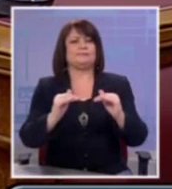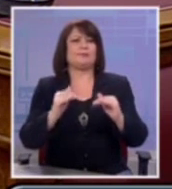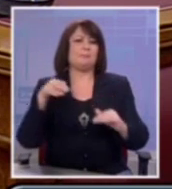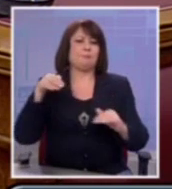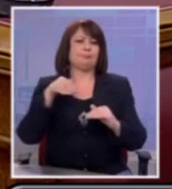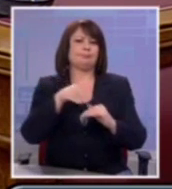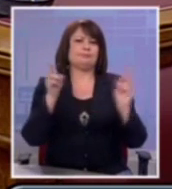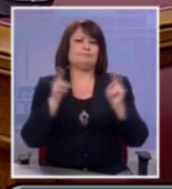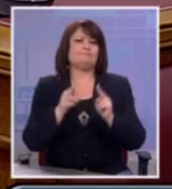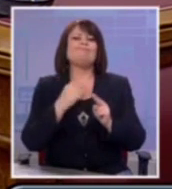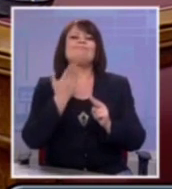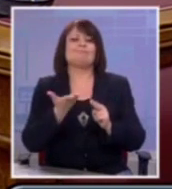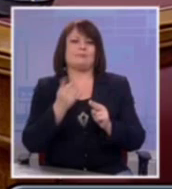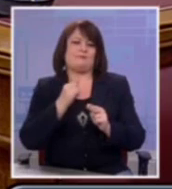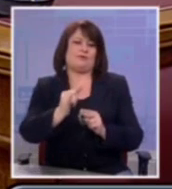έπεφτε.